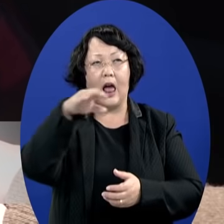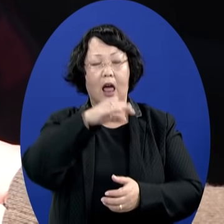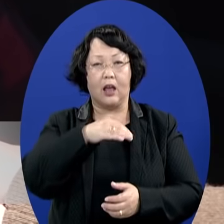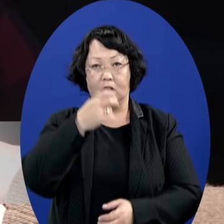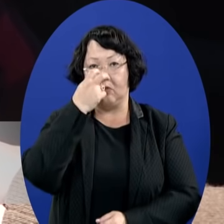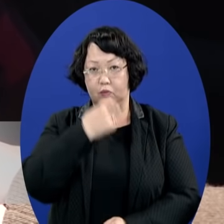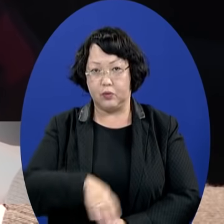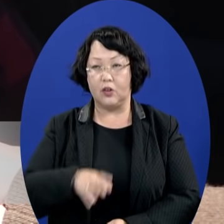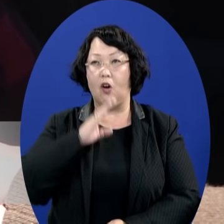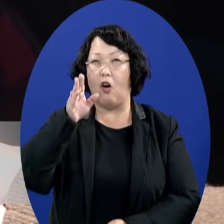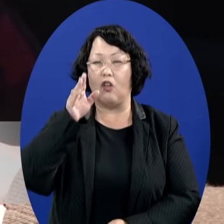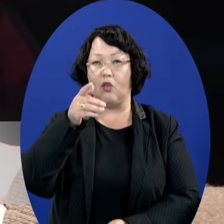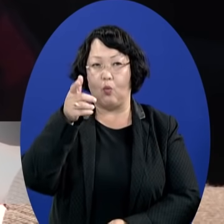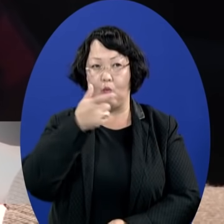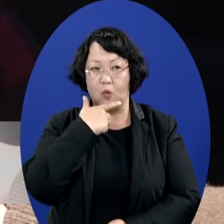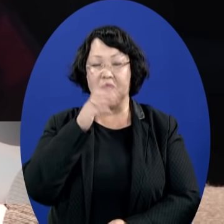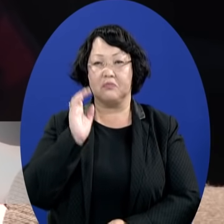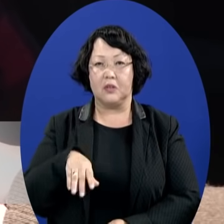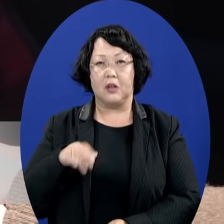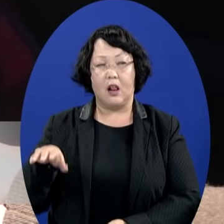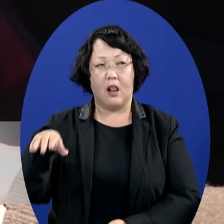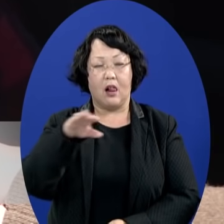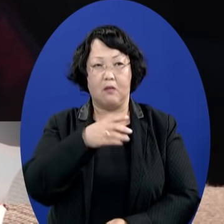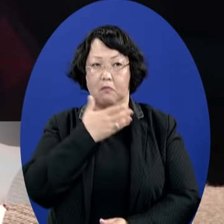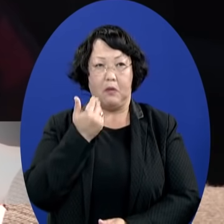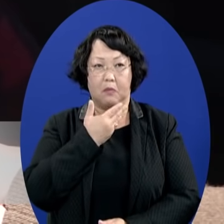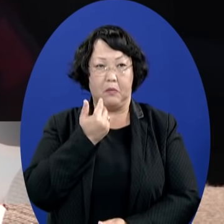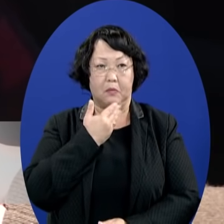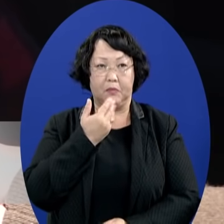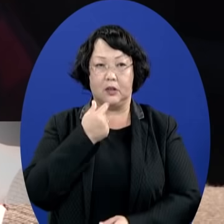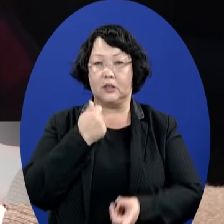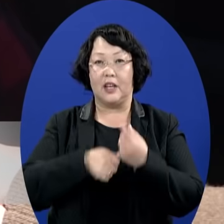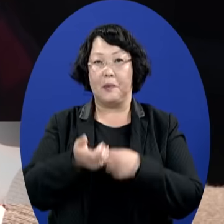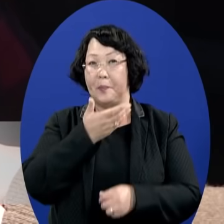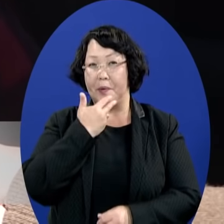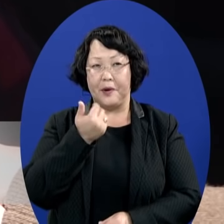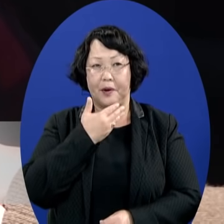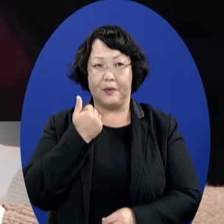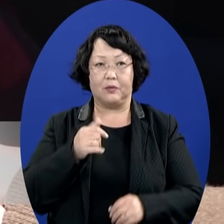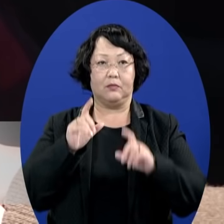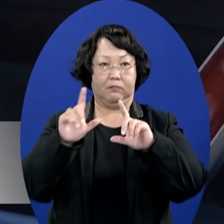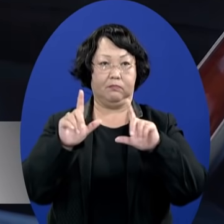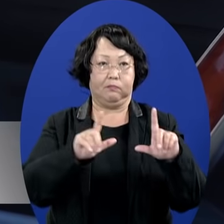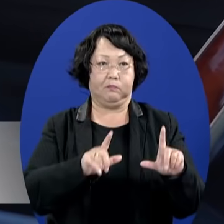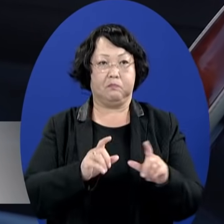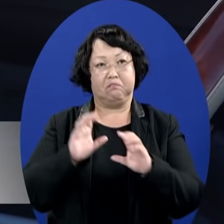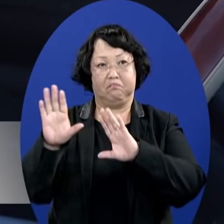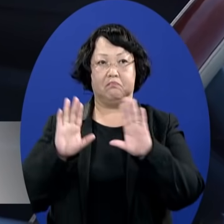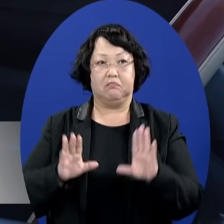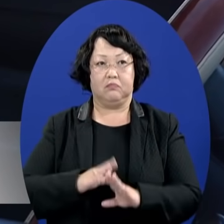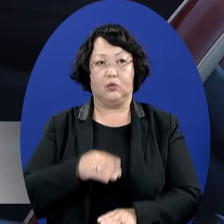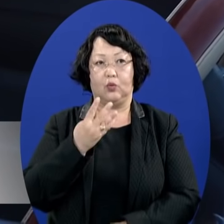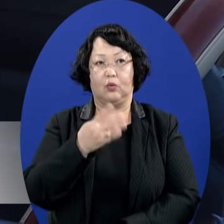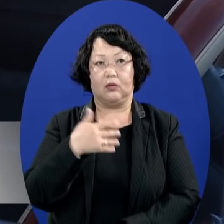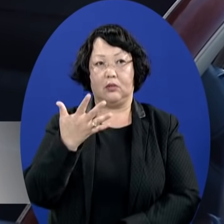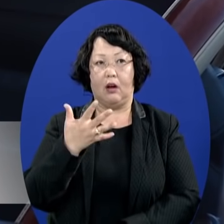тэгээд ер нь л байхгүй гээл нөгөө юм уу бичиг мичиг наагаал энэ морын утсан моц татаад хашлаг хашлаг тавьсан байх юм байна шүү дээ. Тийм 4-5 колонктер